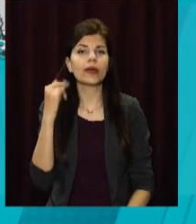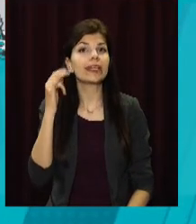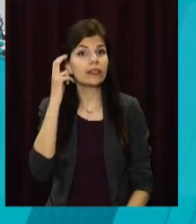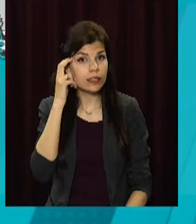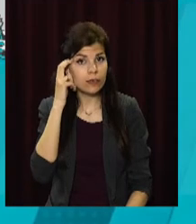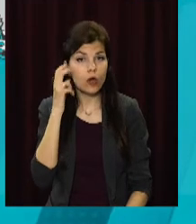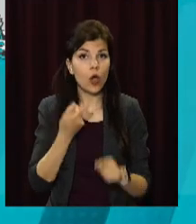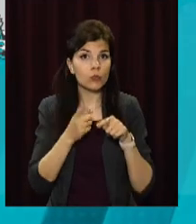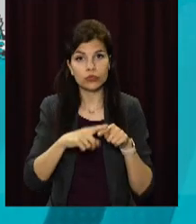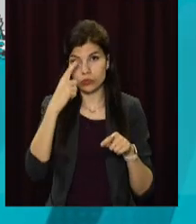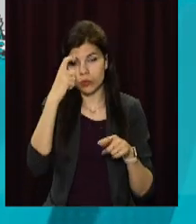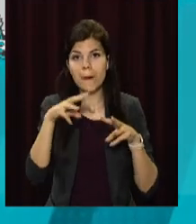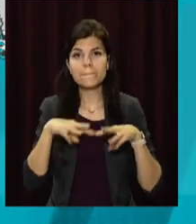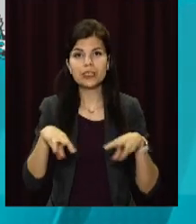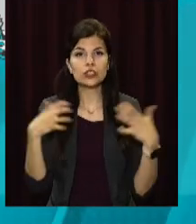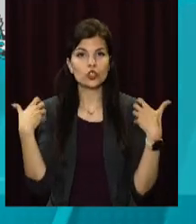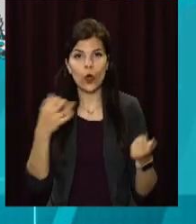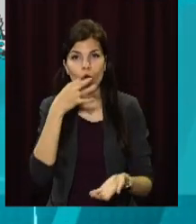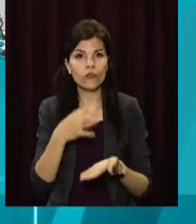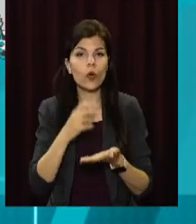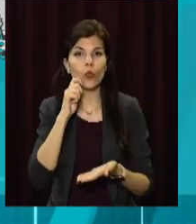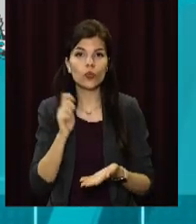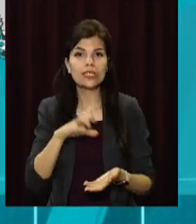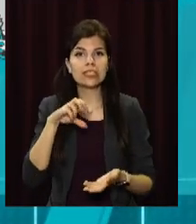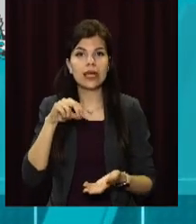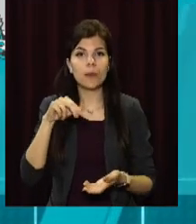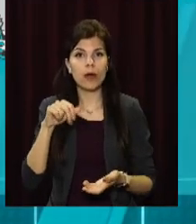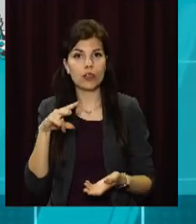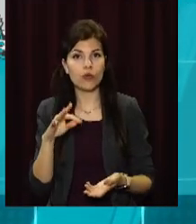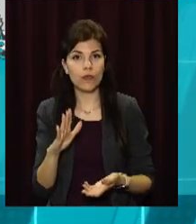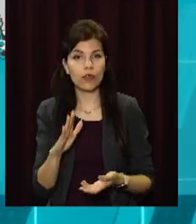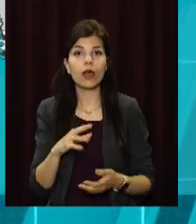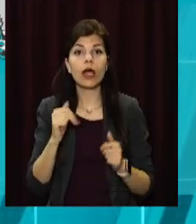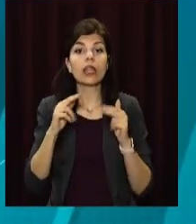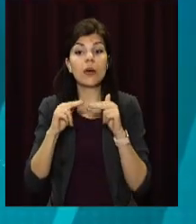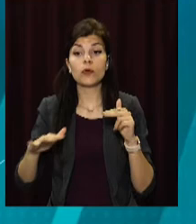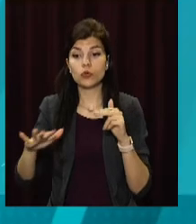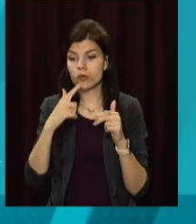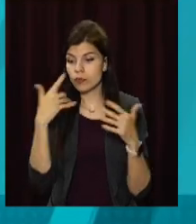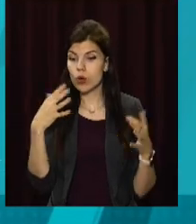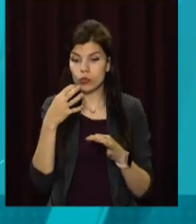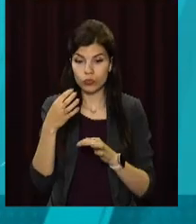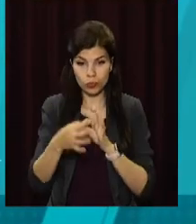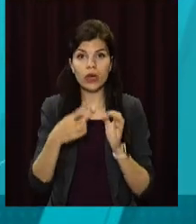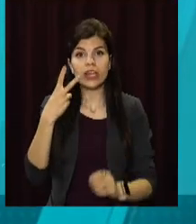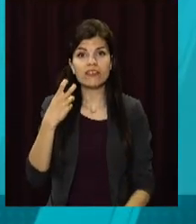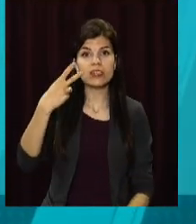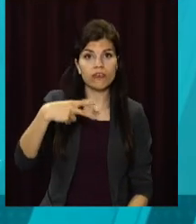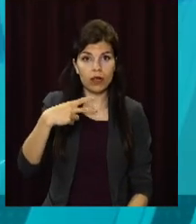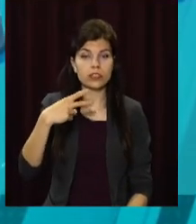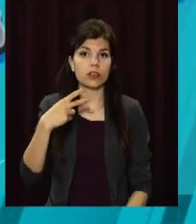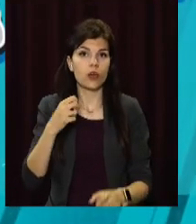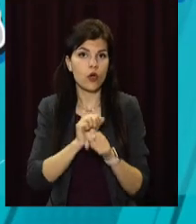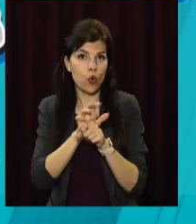Києві. Про це повідомив міністр охорони здоров'я України Максим Степанов. На Дніпропетровщині за останню добу 220 нових